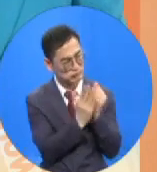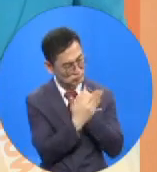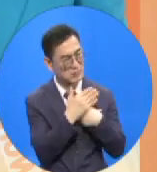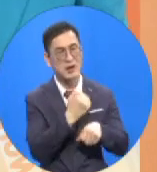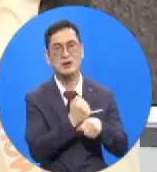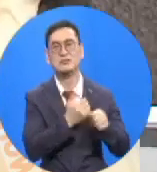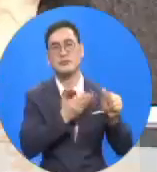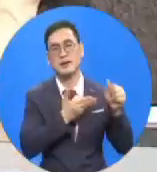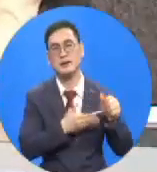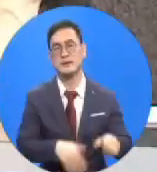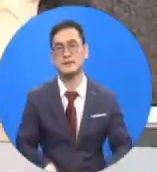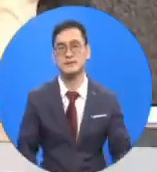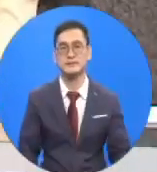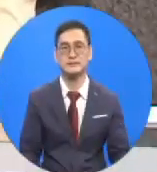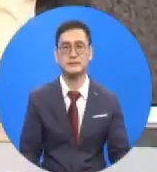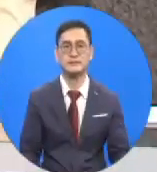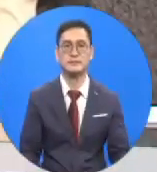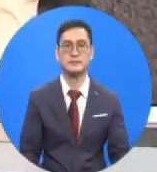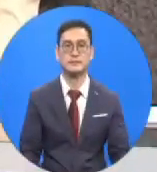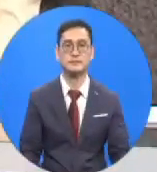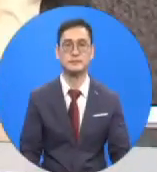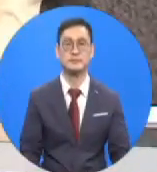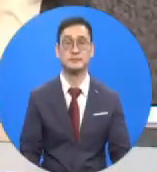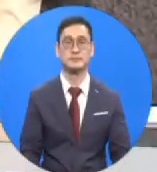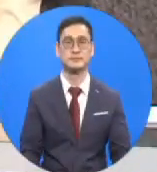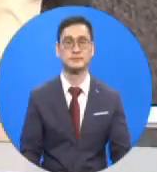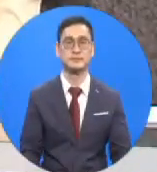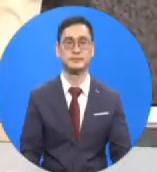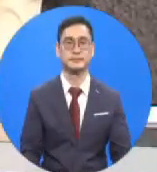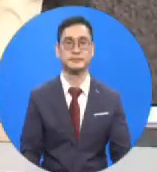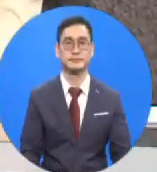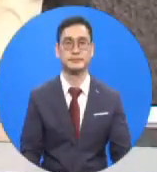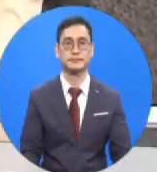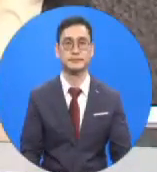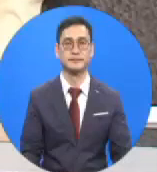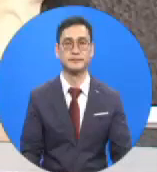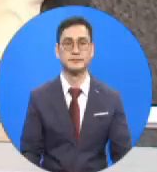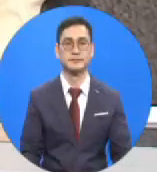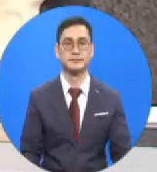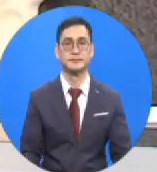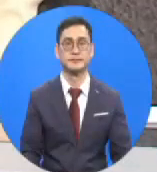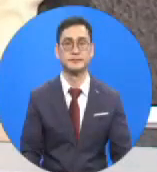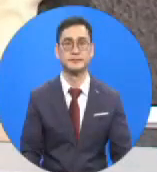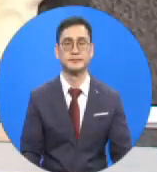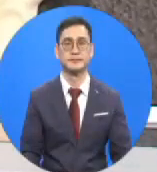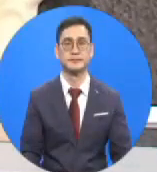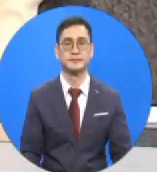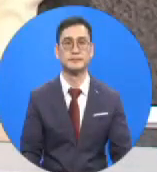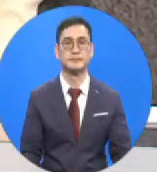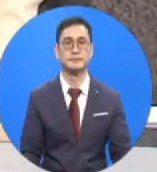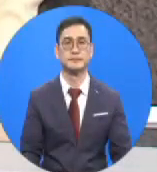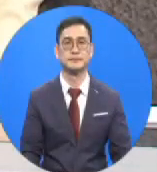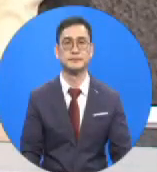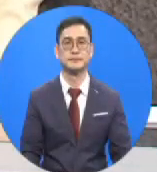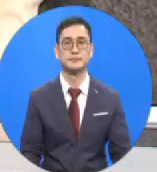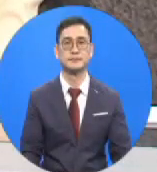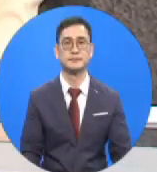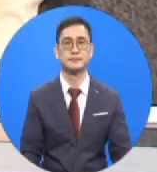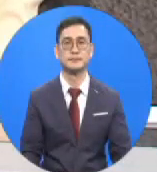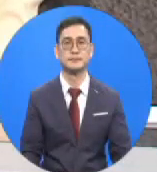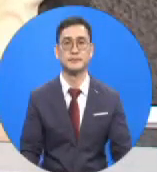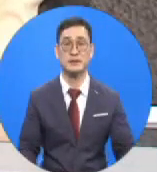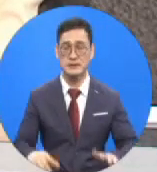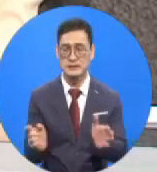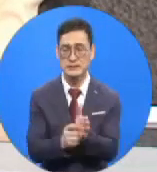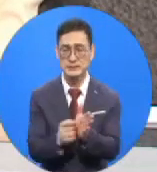저도 교수님께서 오히려 아이 뜻만 협조를 봐야 한다 이렇게 말씀하셨는데 사실 걱정을 따로 있습니다 의사들의 집단 휴진 쏘게 의도